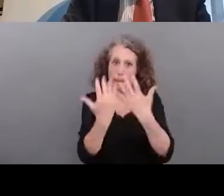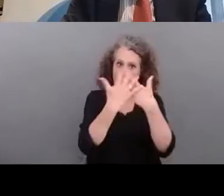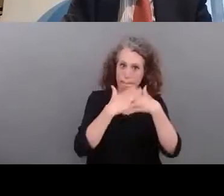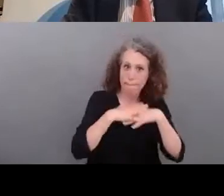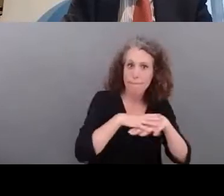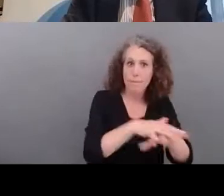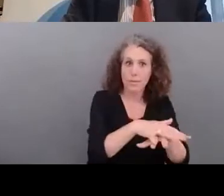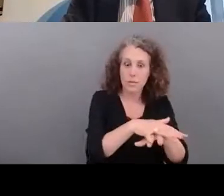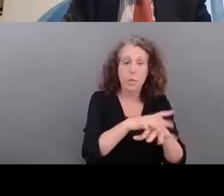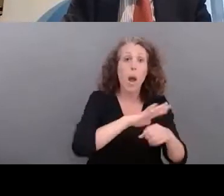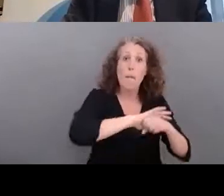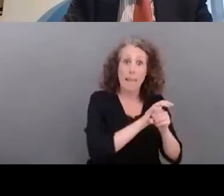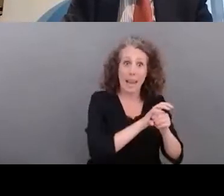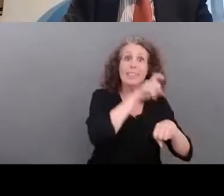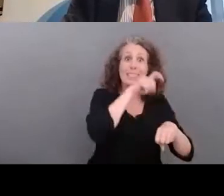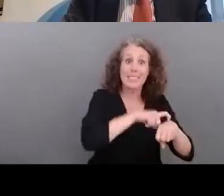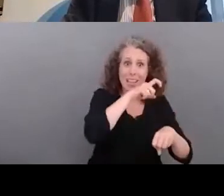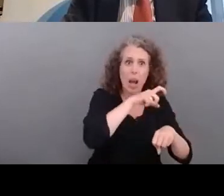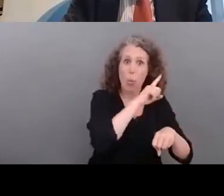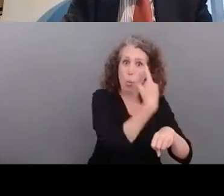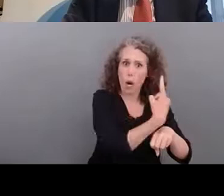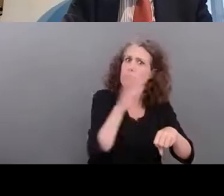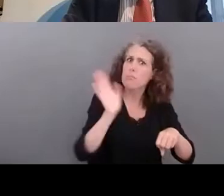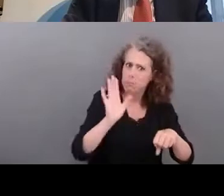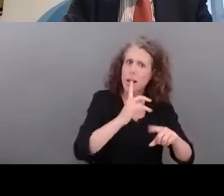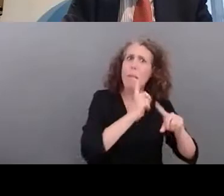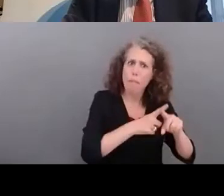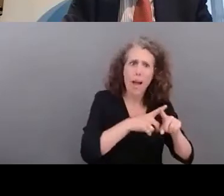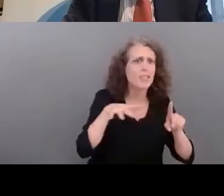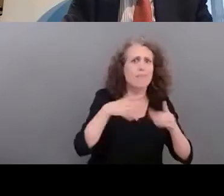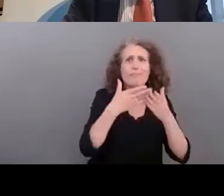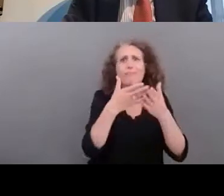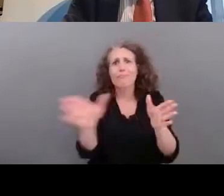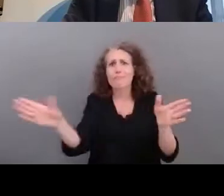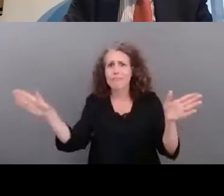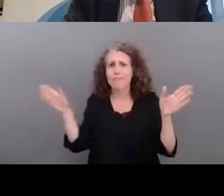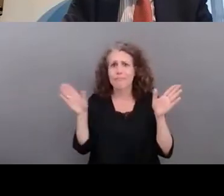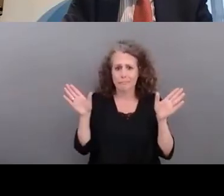personnes handicapées, non seulement au niveau de pandémie,